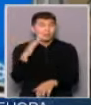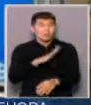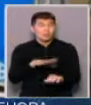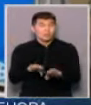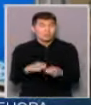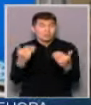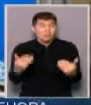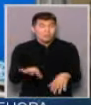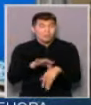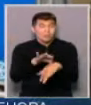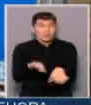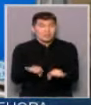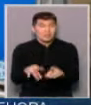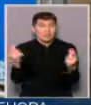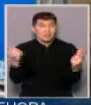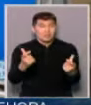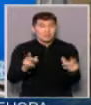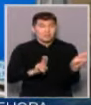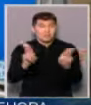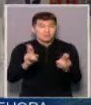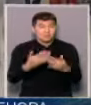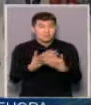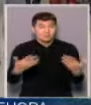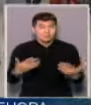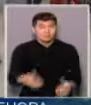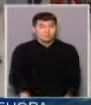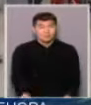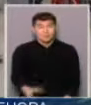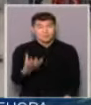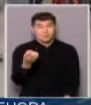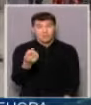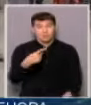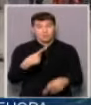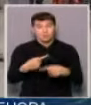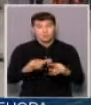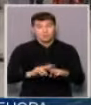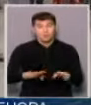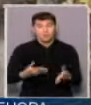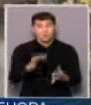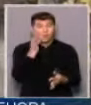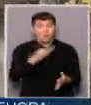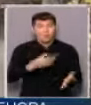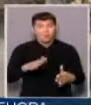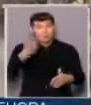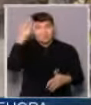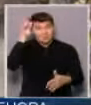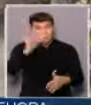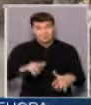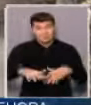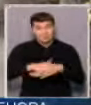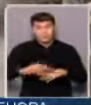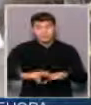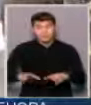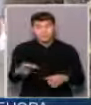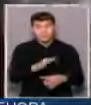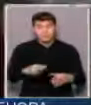это мероприятие проводится с соблюдением санитарных требований. Еще одна цель пленера – обмен опытом между талантливыми мастерами кисти в